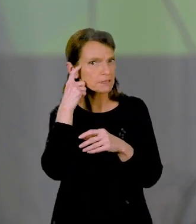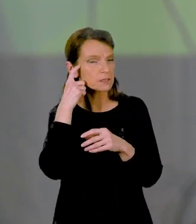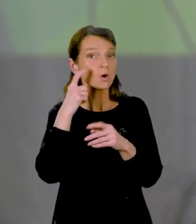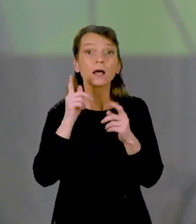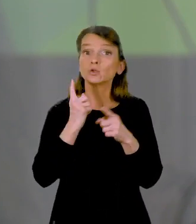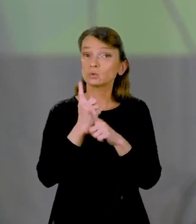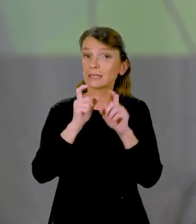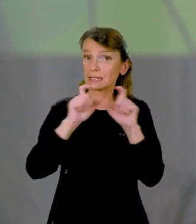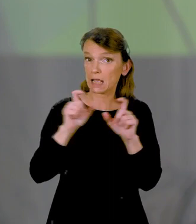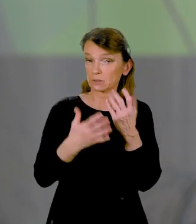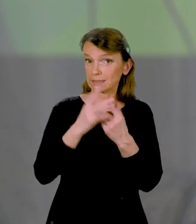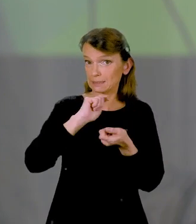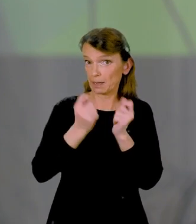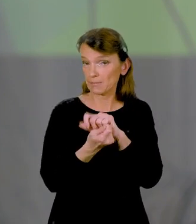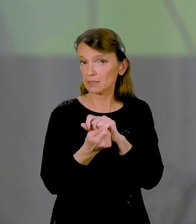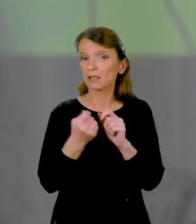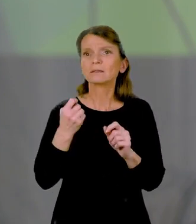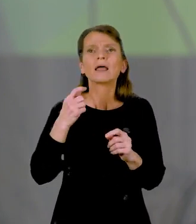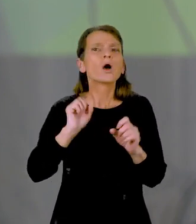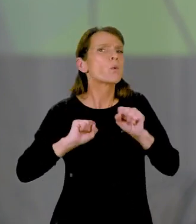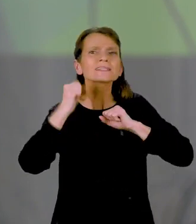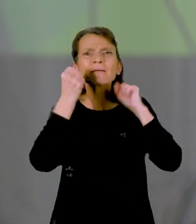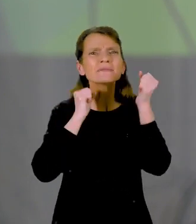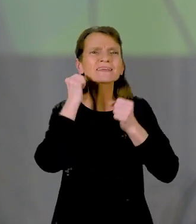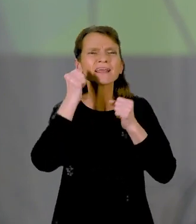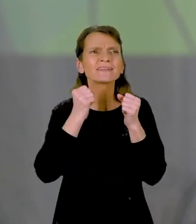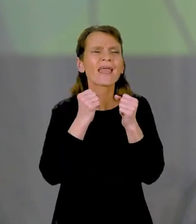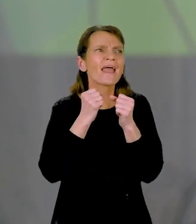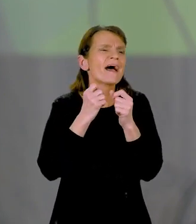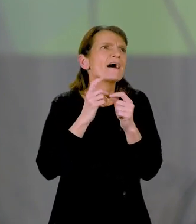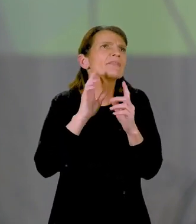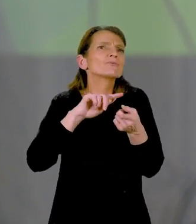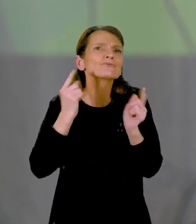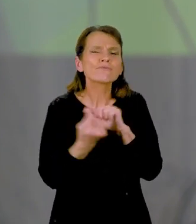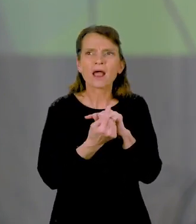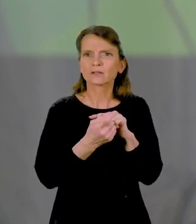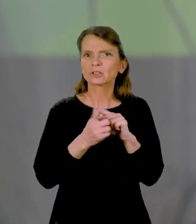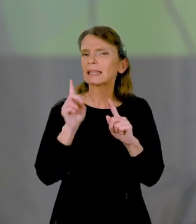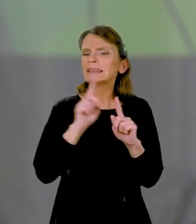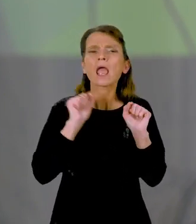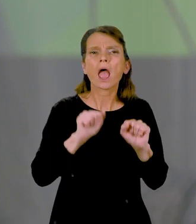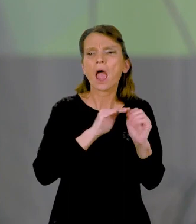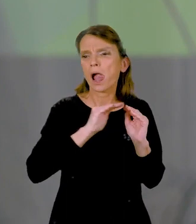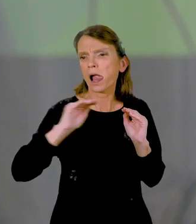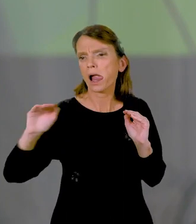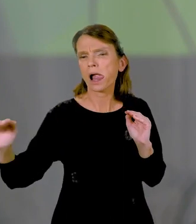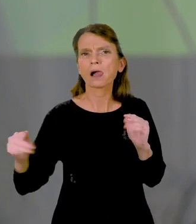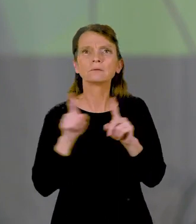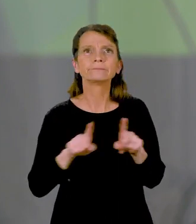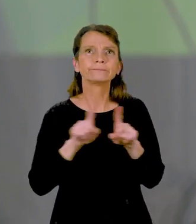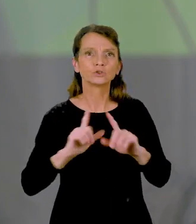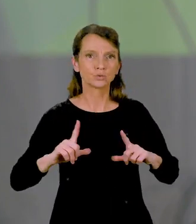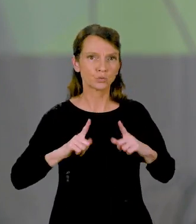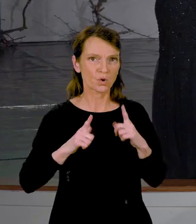razlog za spreminjanje in vznemirjanje vse preveč nedrugačnega, ustaljenega in predvidljivega življenja